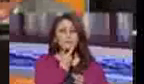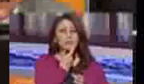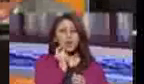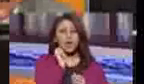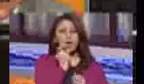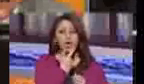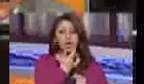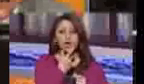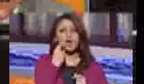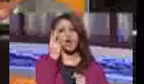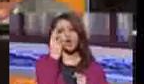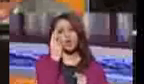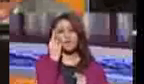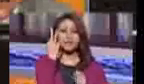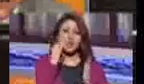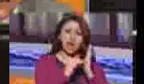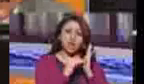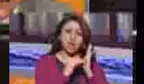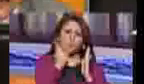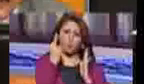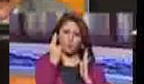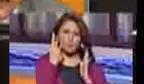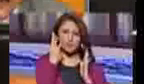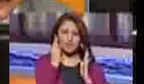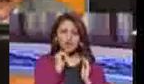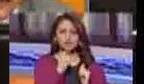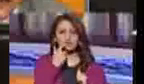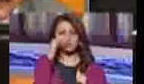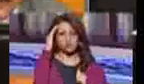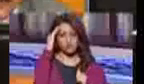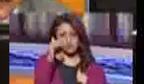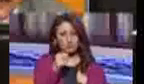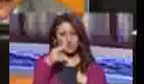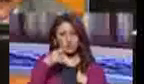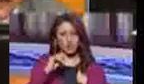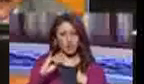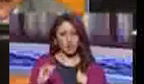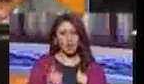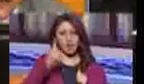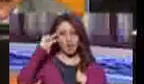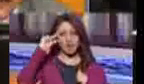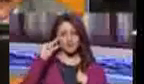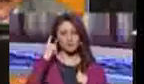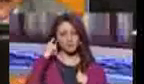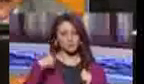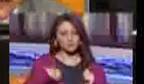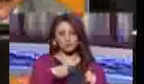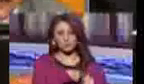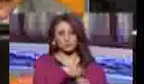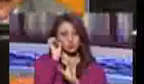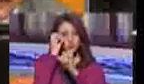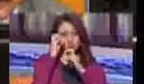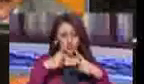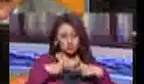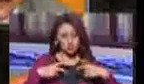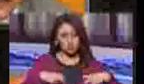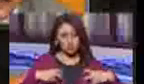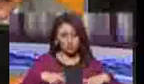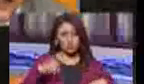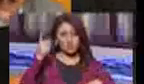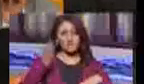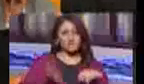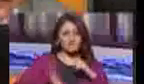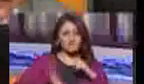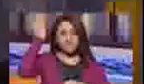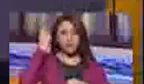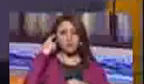بقول لحضرتك خلال يومين ثلاثة ان شاء الله. شكرا دكتور عماد الدين، مساعد كبير الاطباء الشرعيين. اثناء تشريع جثمان